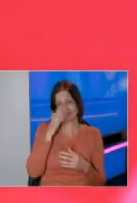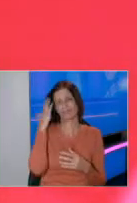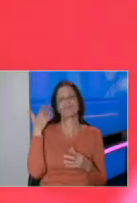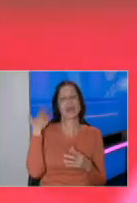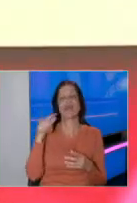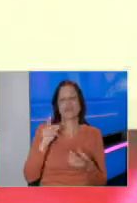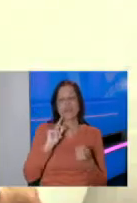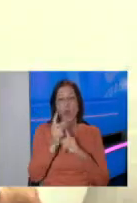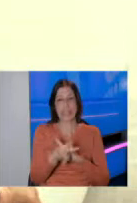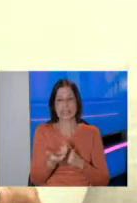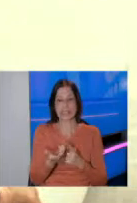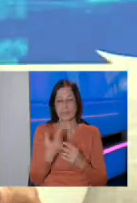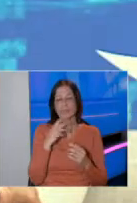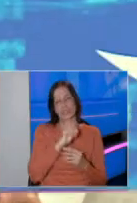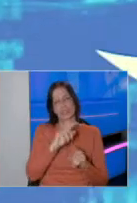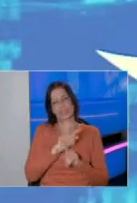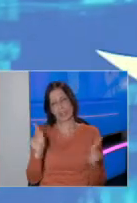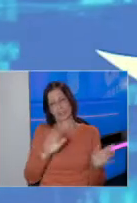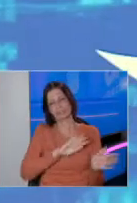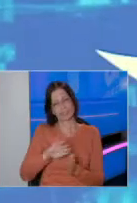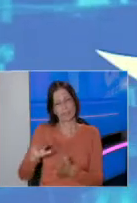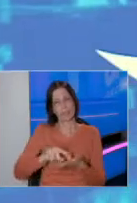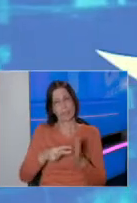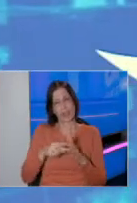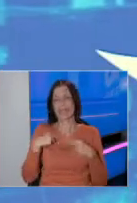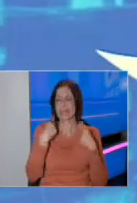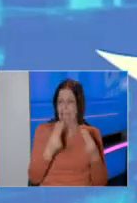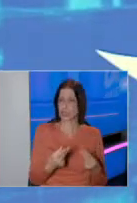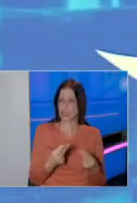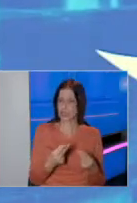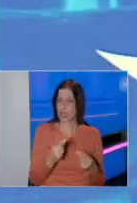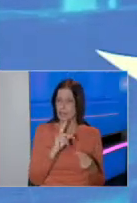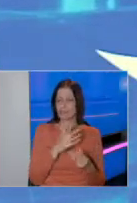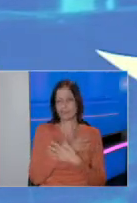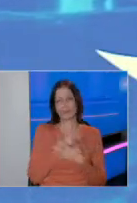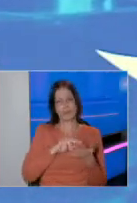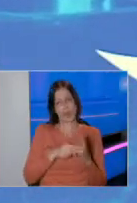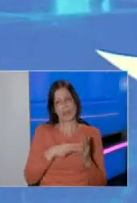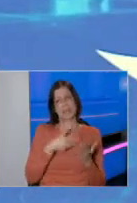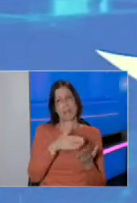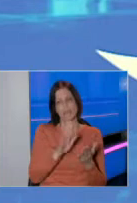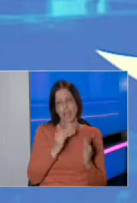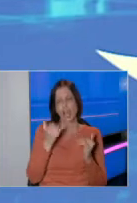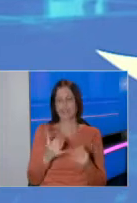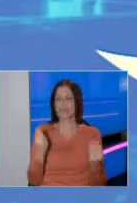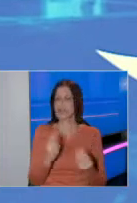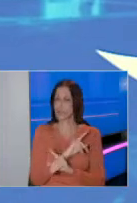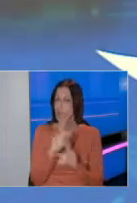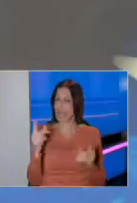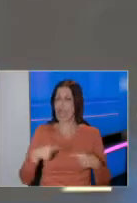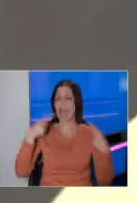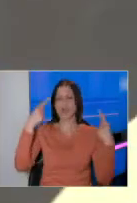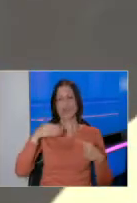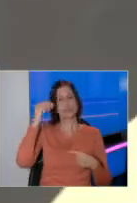רוטציה. עניינים אחרים. מניחים רגע לפוליטיקה, אנחנו נשוב לזה לכל חובבי הפוליטיקה בהמשך, אבל היה משהו אחר. היום